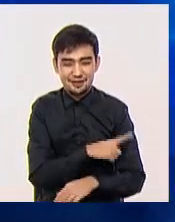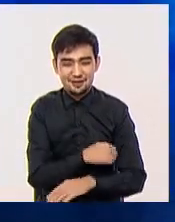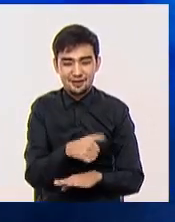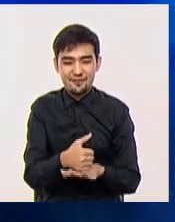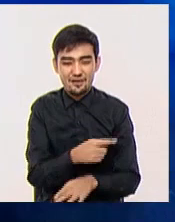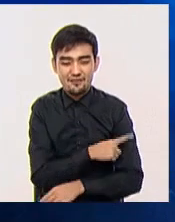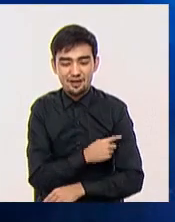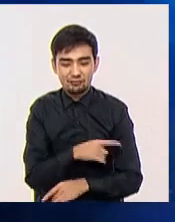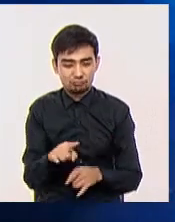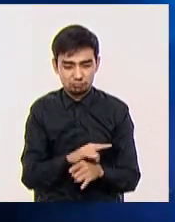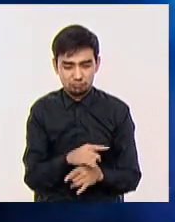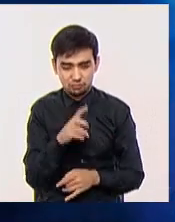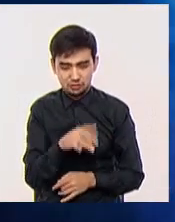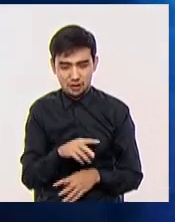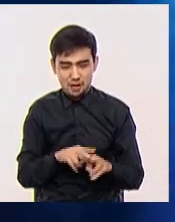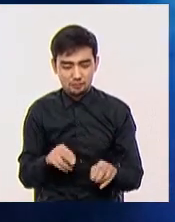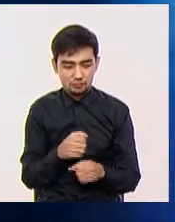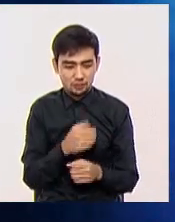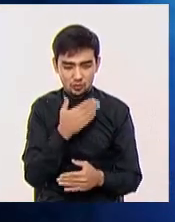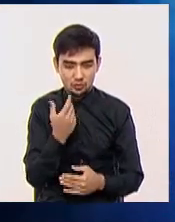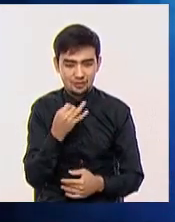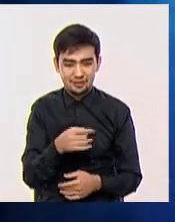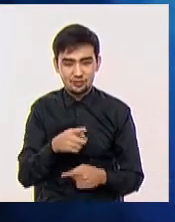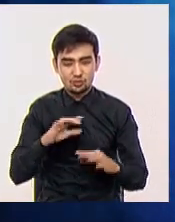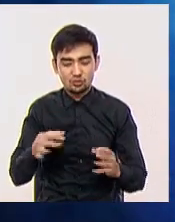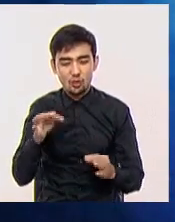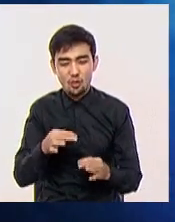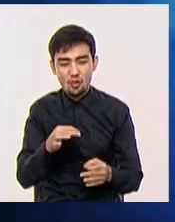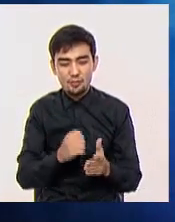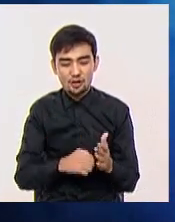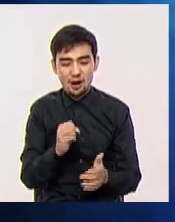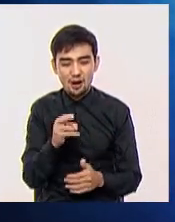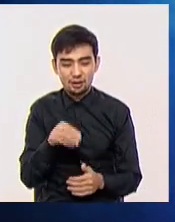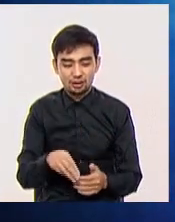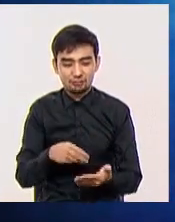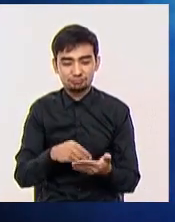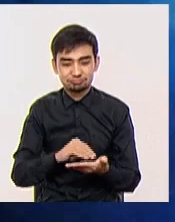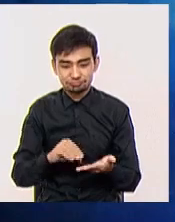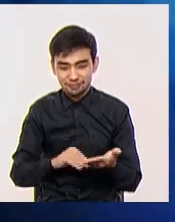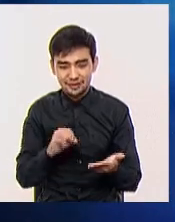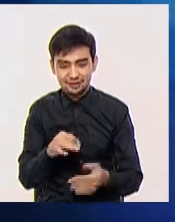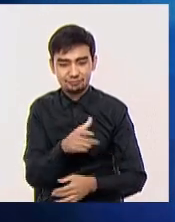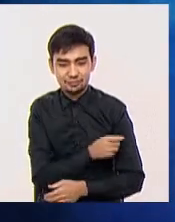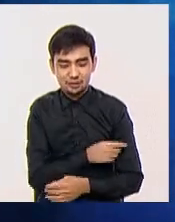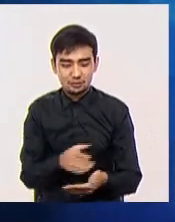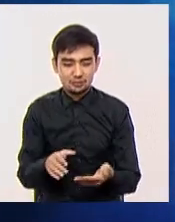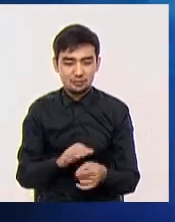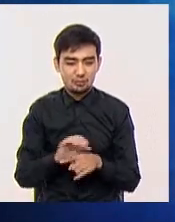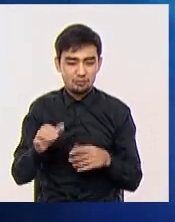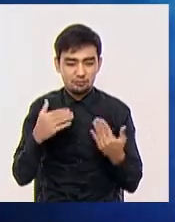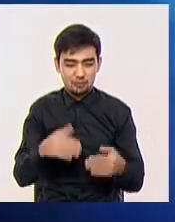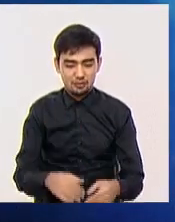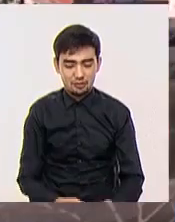дәрігері мұның бәрін жоққа шығарып отыр. Айтуынша болған жайт бойынша акт толтырылып, екпе дозалары утилизацияға